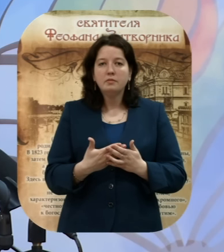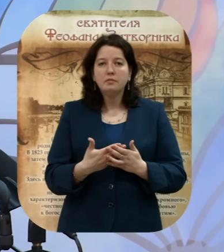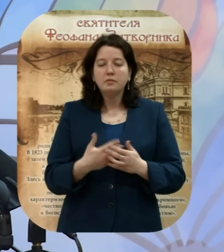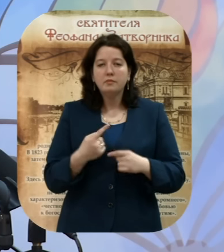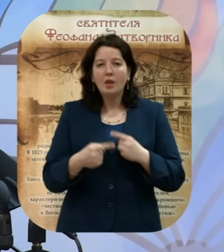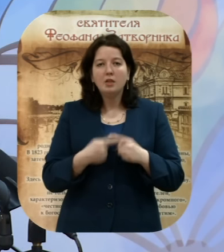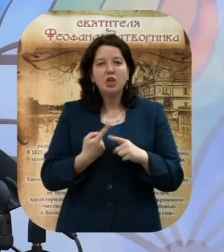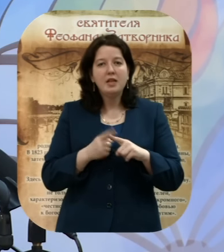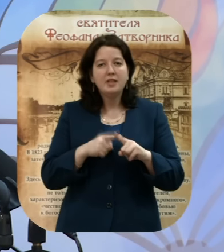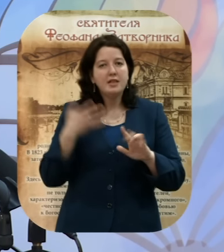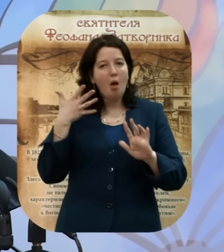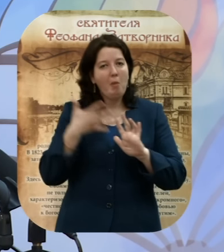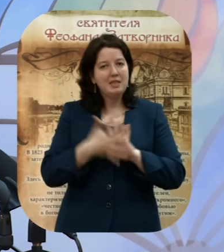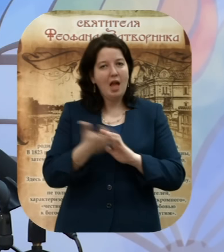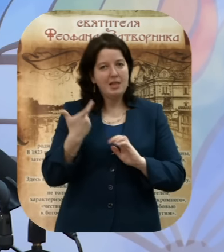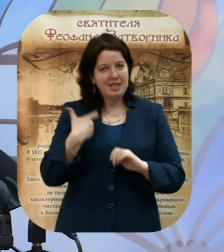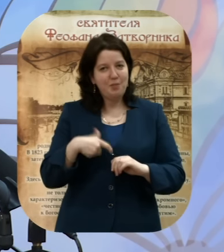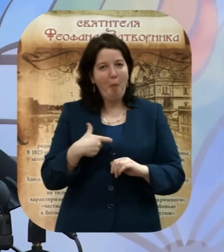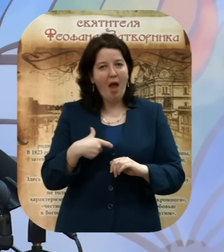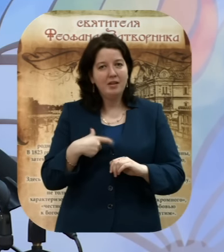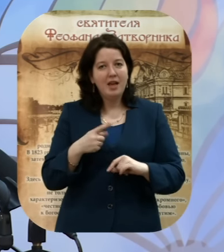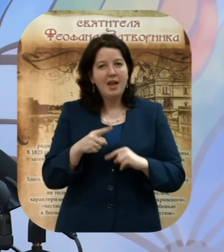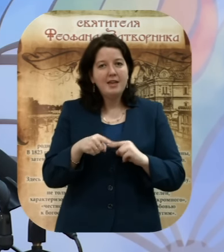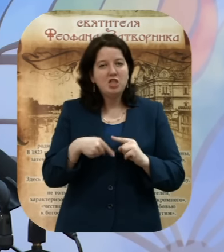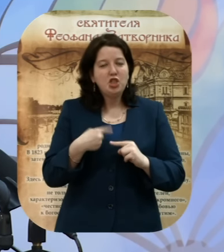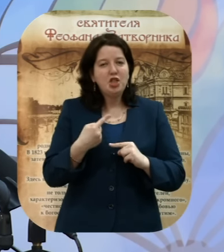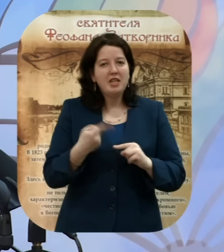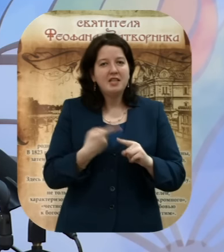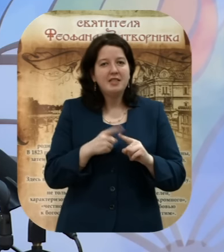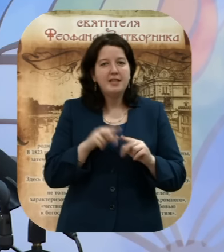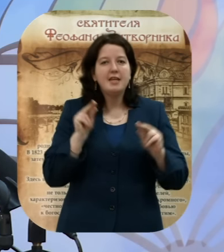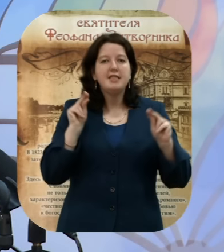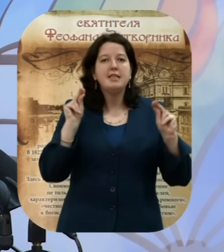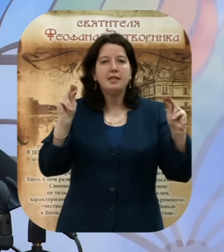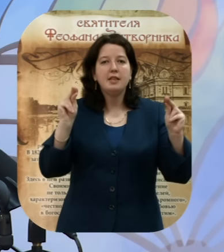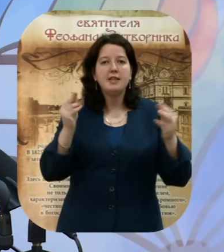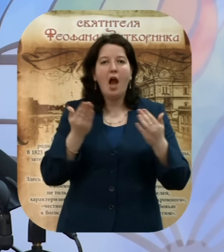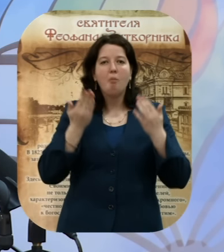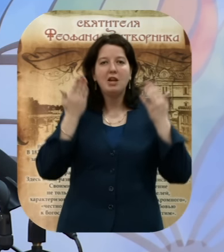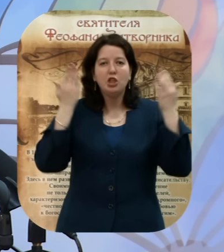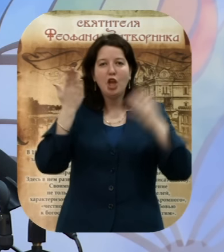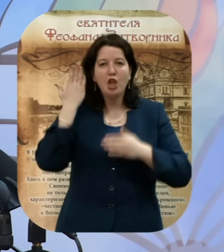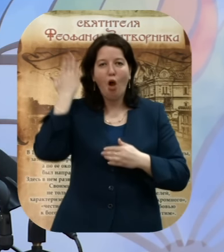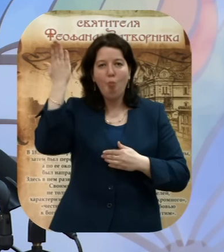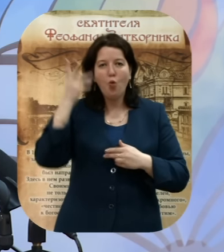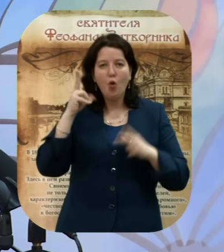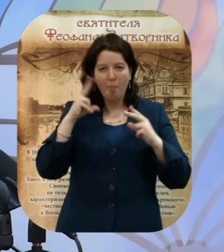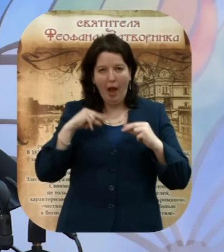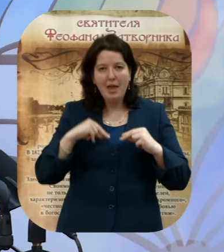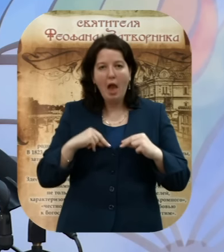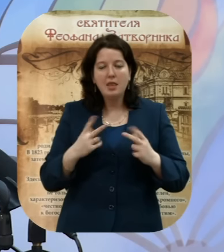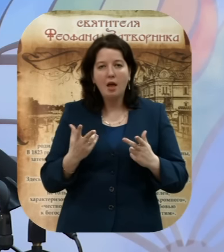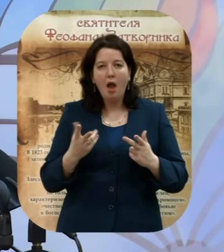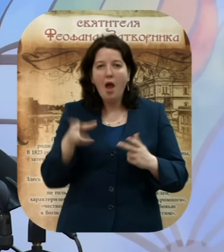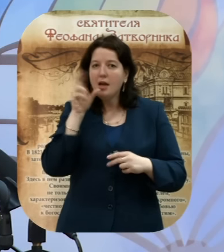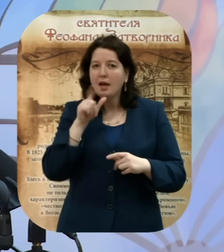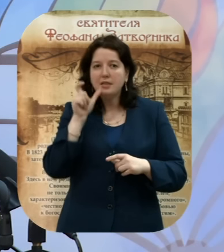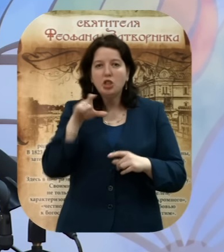через это познание себя, через это искреннее обращение к Богу и покаяние, когда